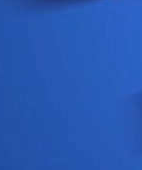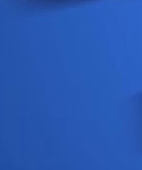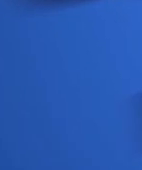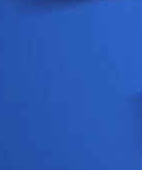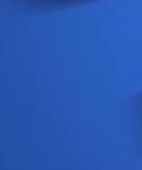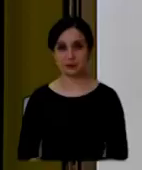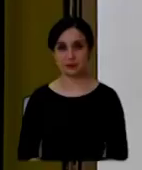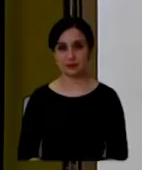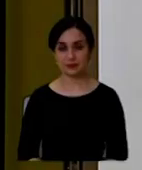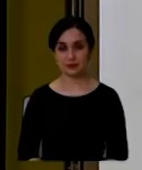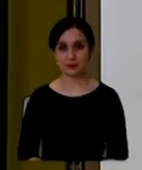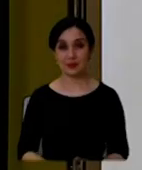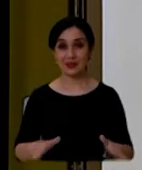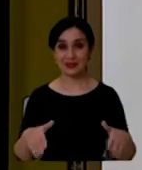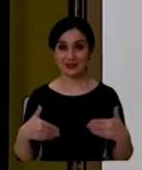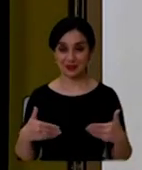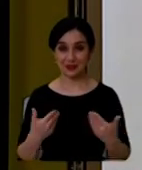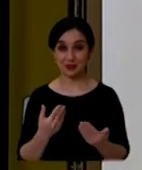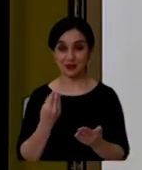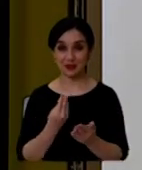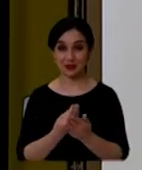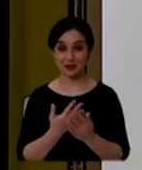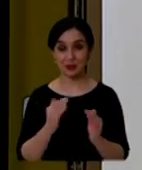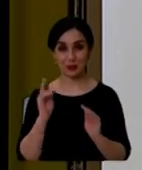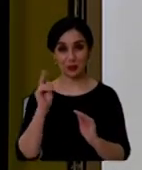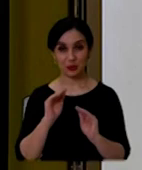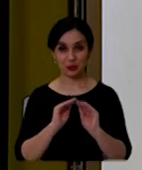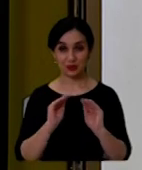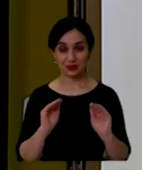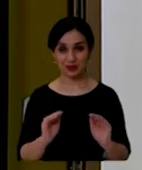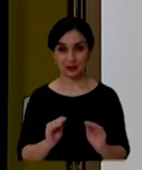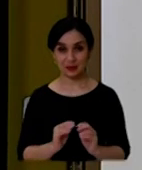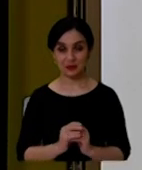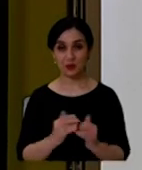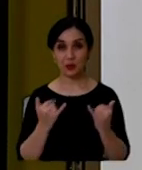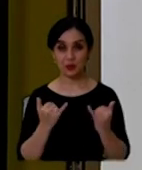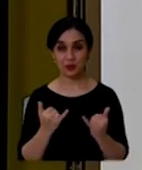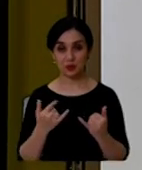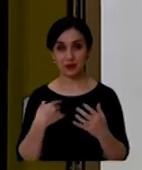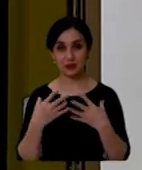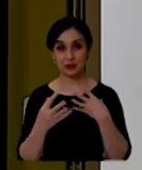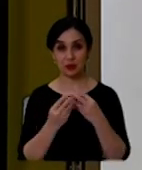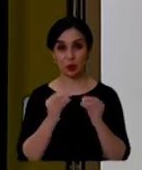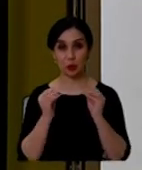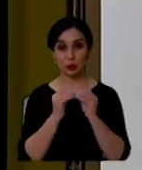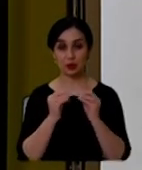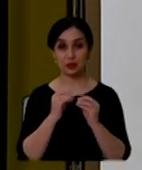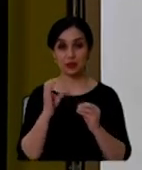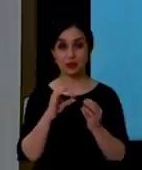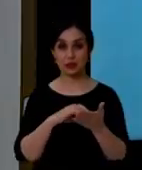MİZOZOY Assalamu alaykum aziz uqçilər. Bugün biz 10-ci sınıf